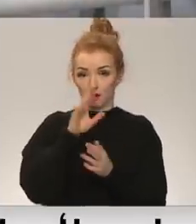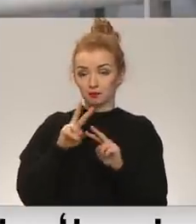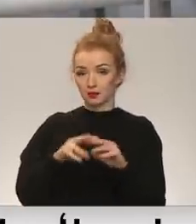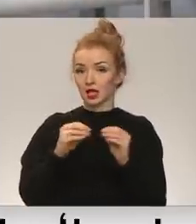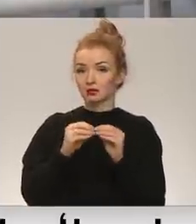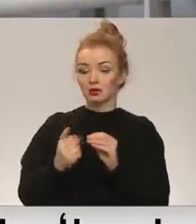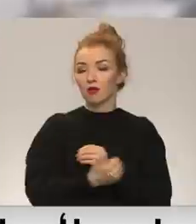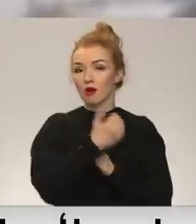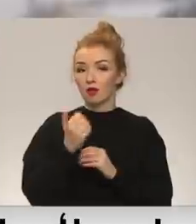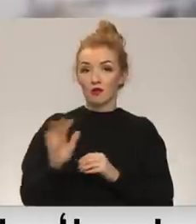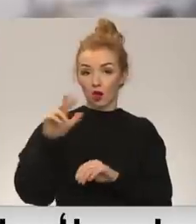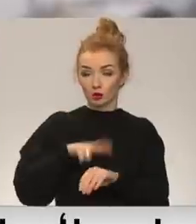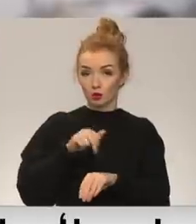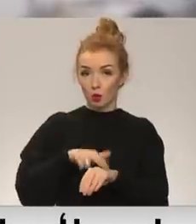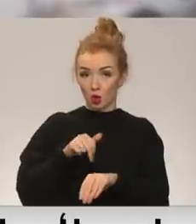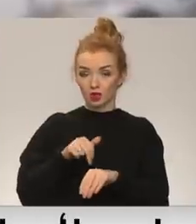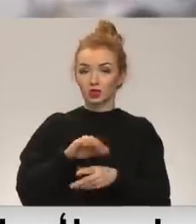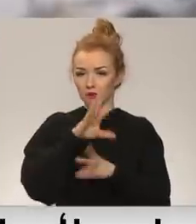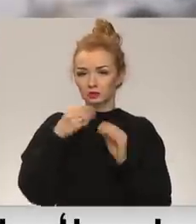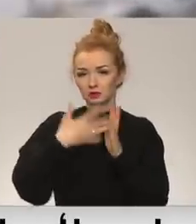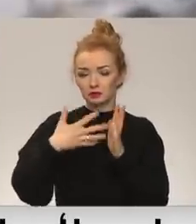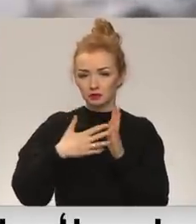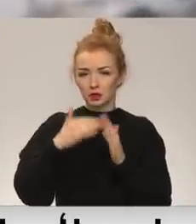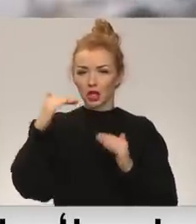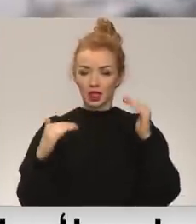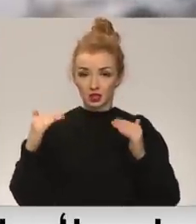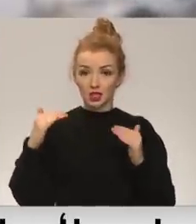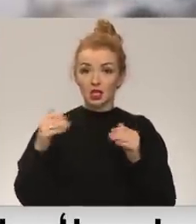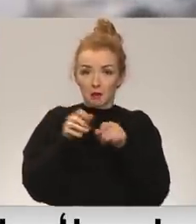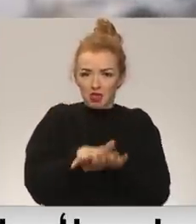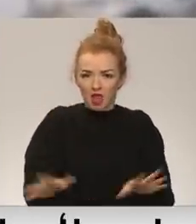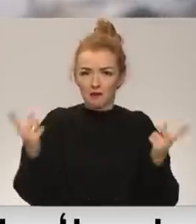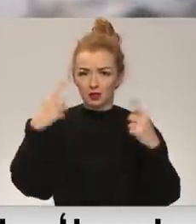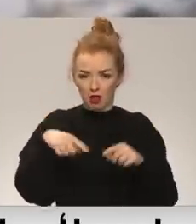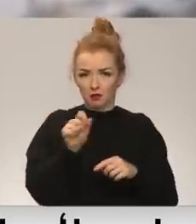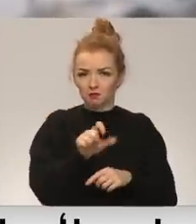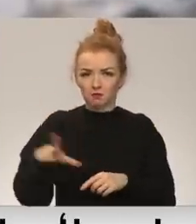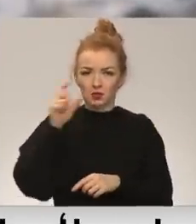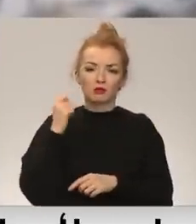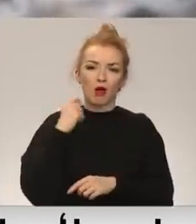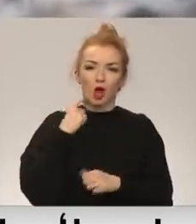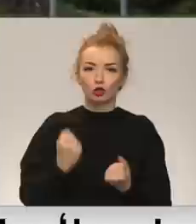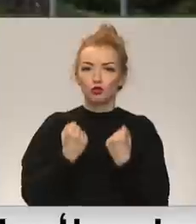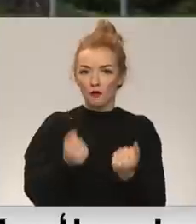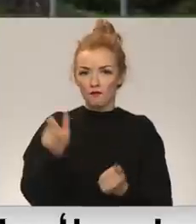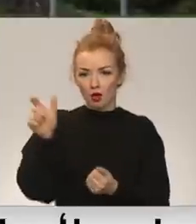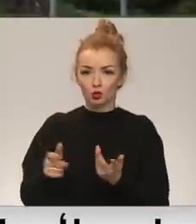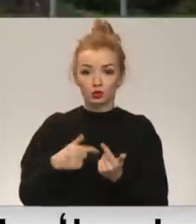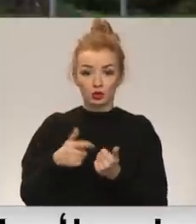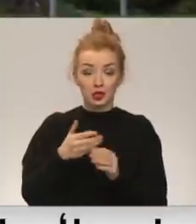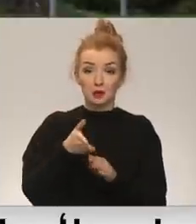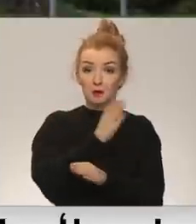gadiem. Valsts policijas statistika liecina, pandēmijas laikā būtiski pieaudzis zērāju šoferu skaits. Ja pirms